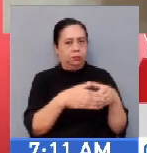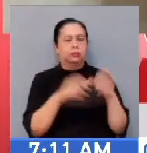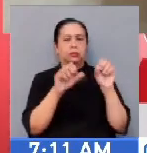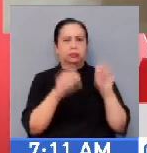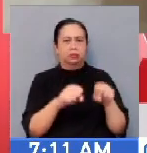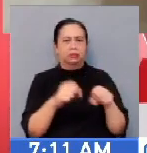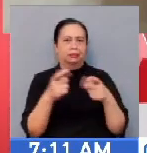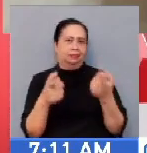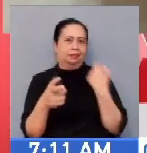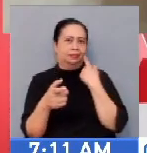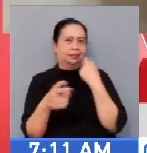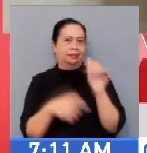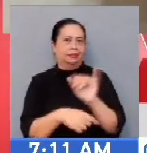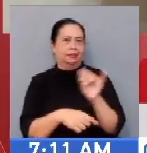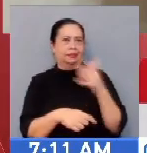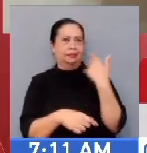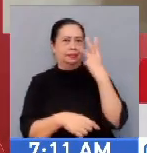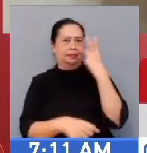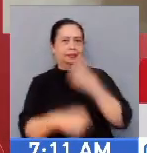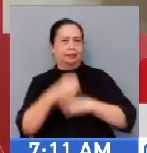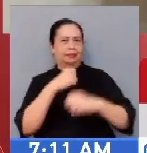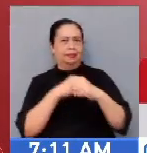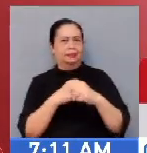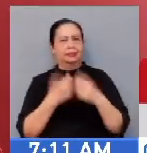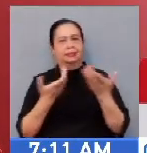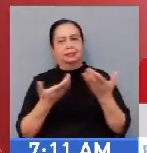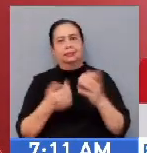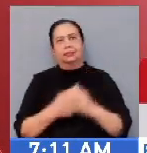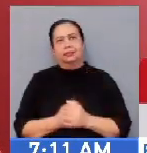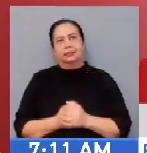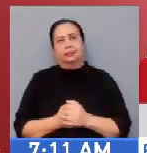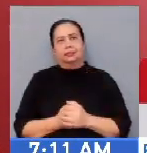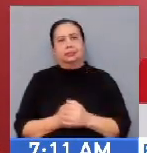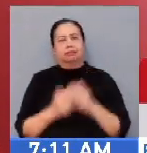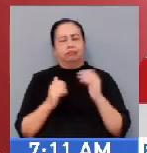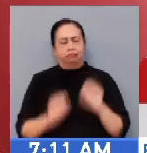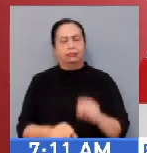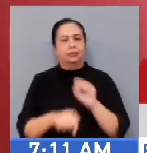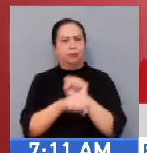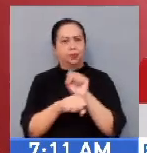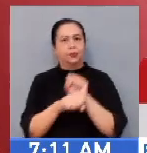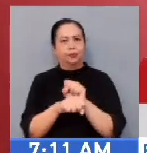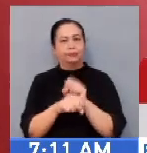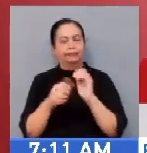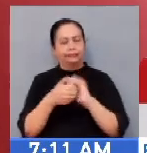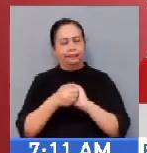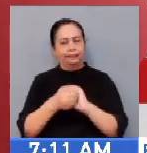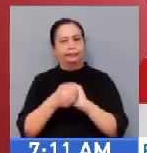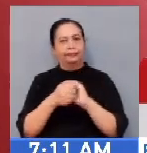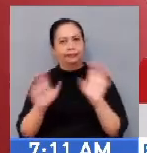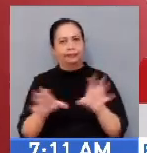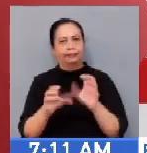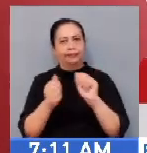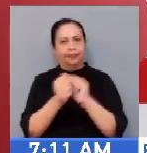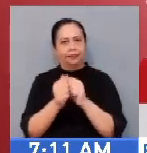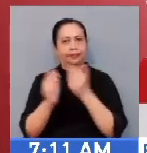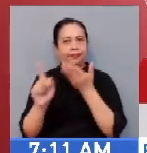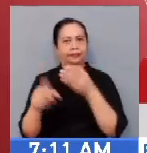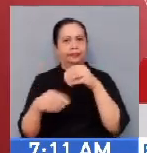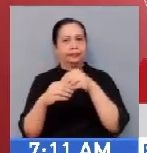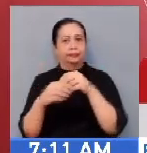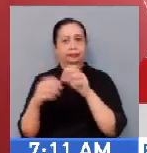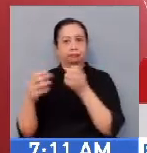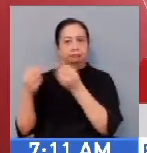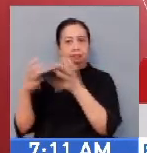nakaraang 6 na taon, kayang-kaya pong makipagtrabaho namin sa mga kasamahan namin, sa majority, para sa mga